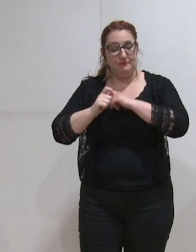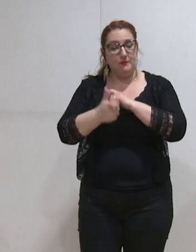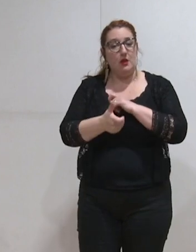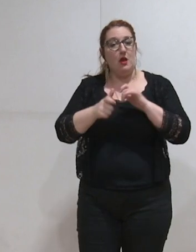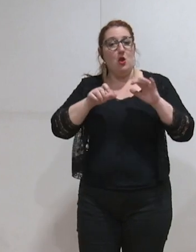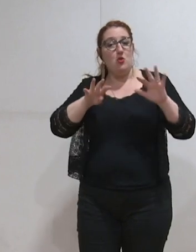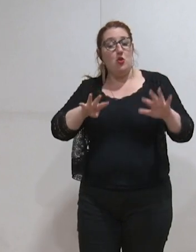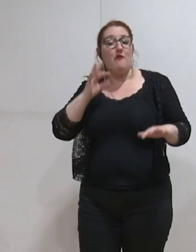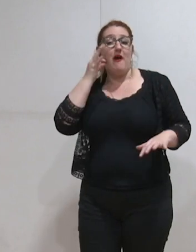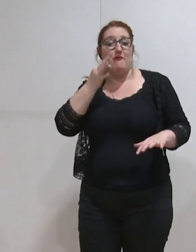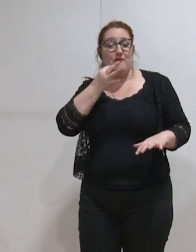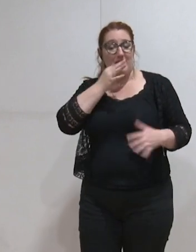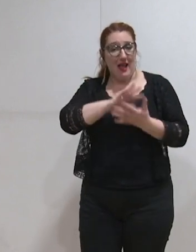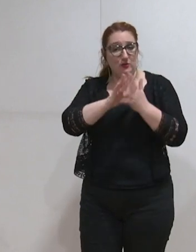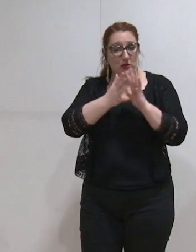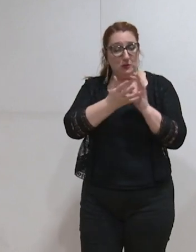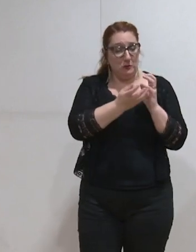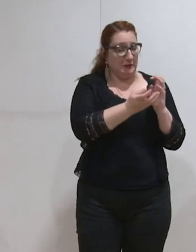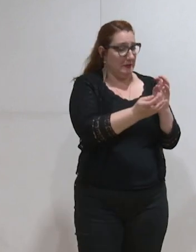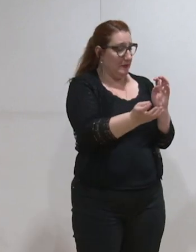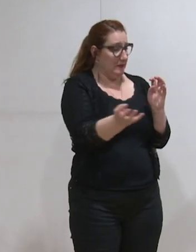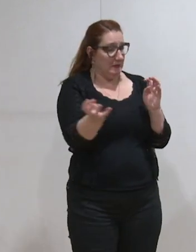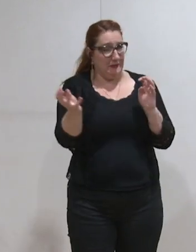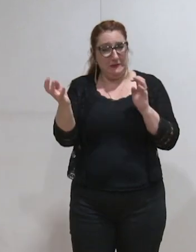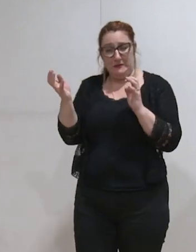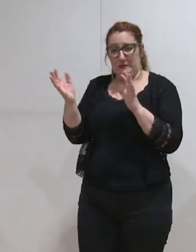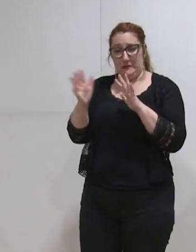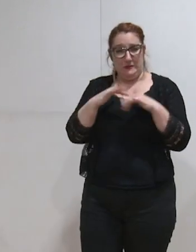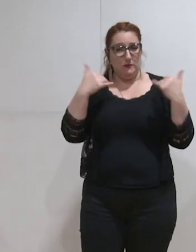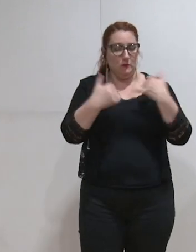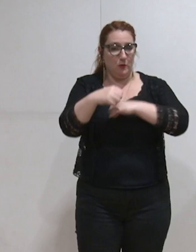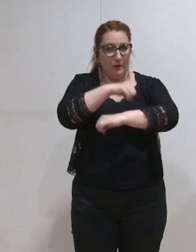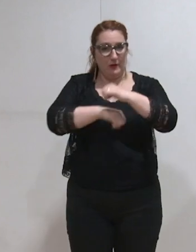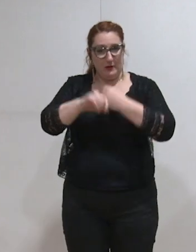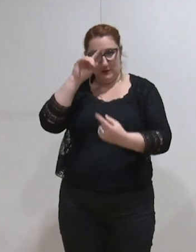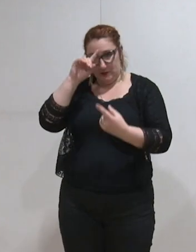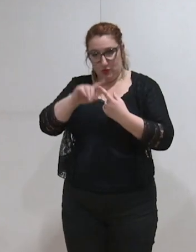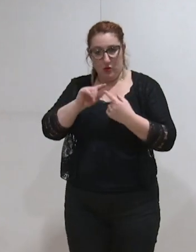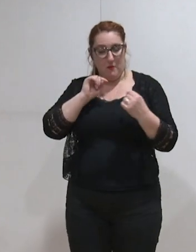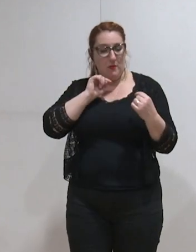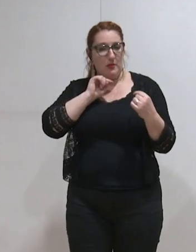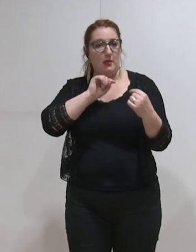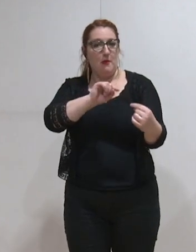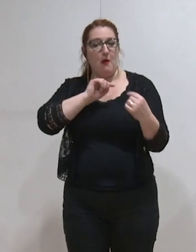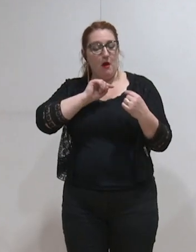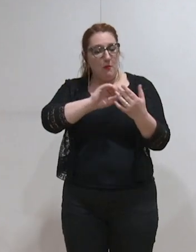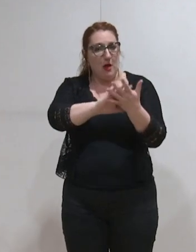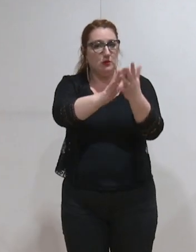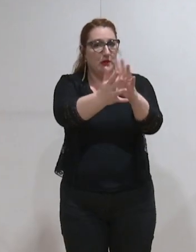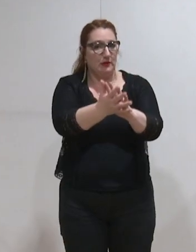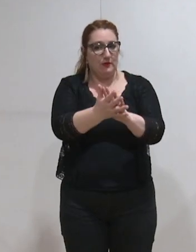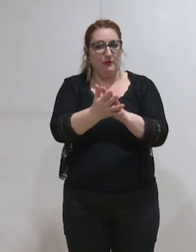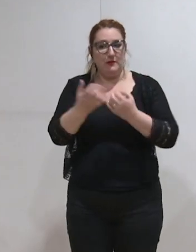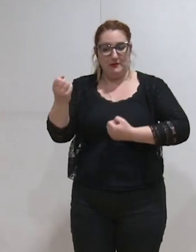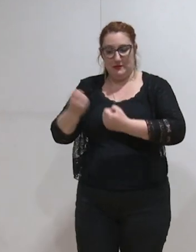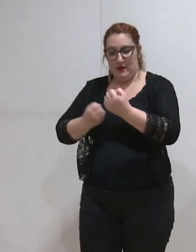association av afin de restituer tout ce qui était en débat entre le mou mouvement associatif et les